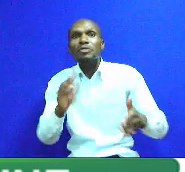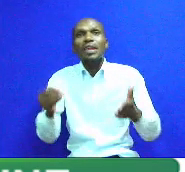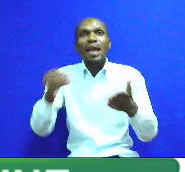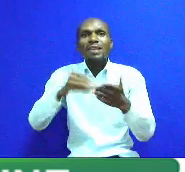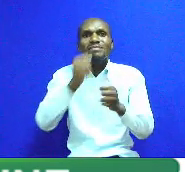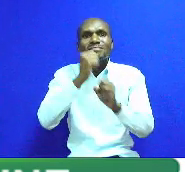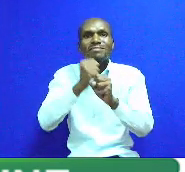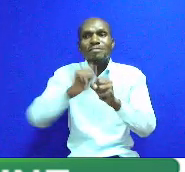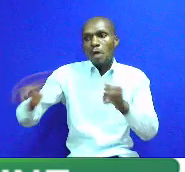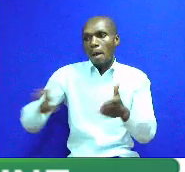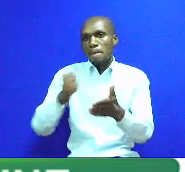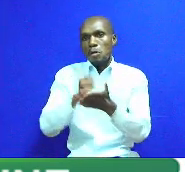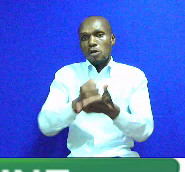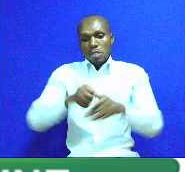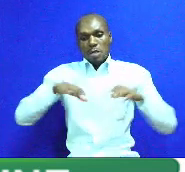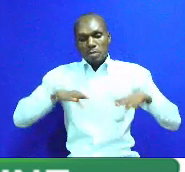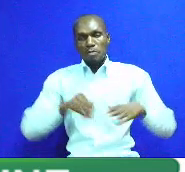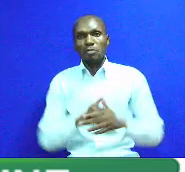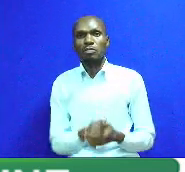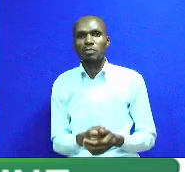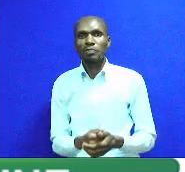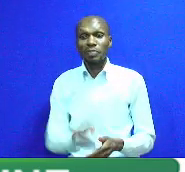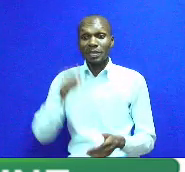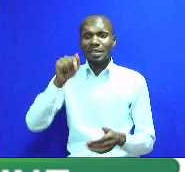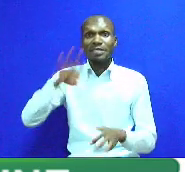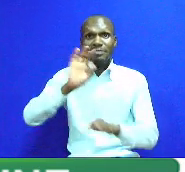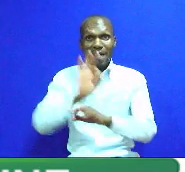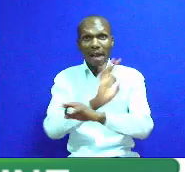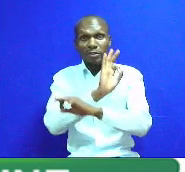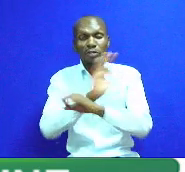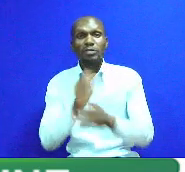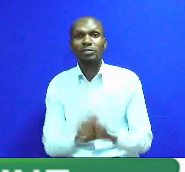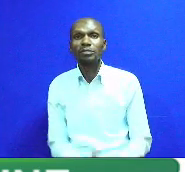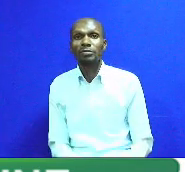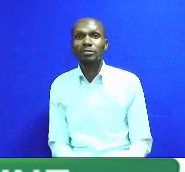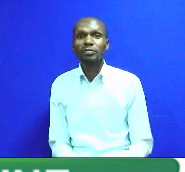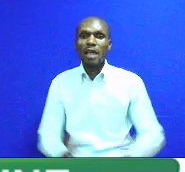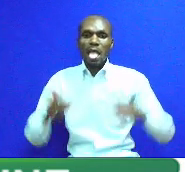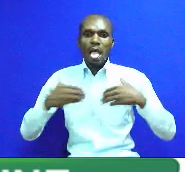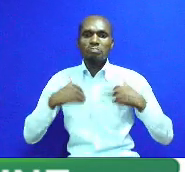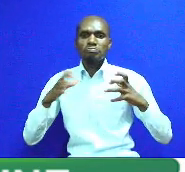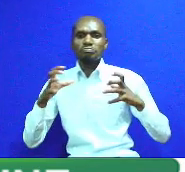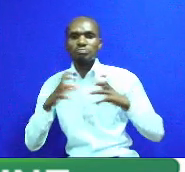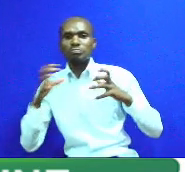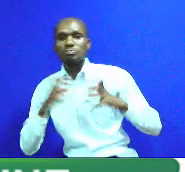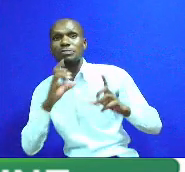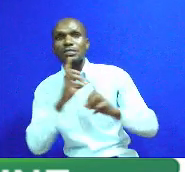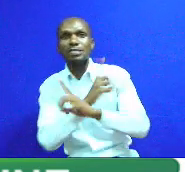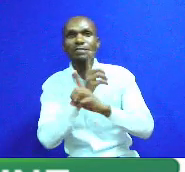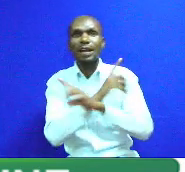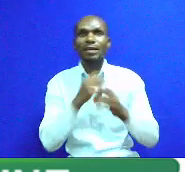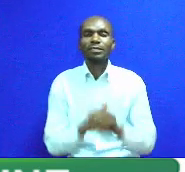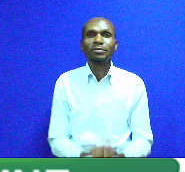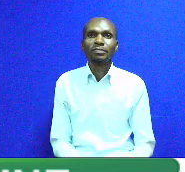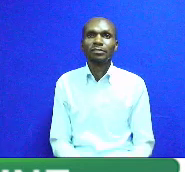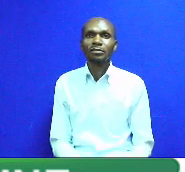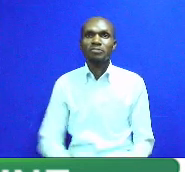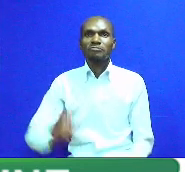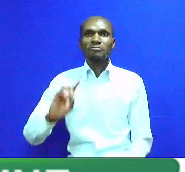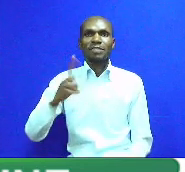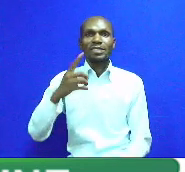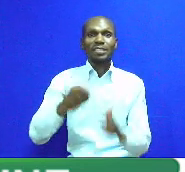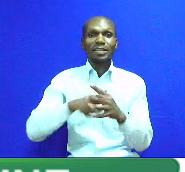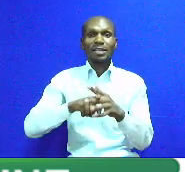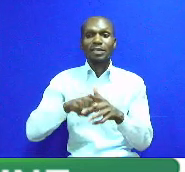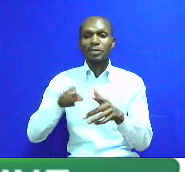kufanya kuajiri watu. Katika hii warsha tuko na vikundi mbalimbali. Kwanza leo tutaanza